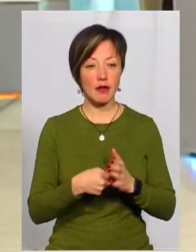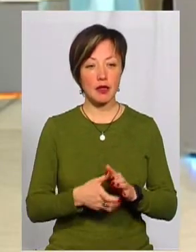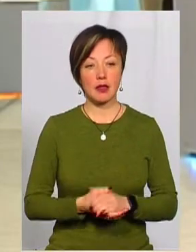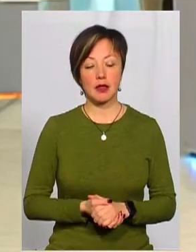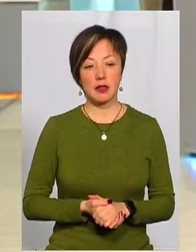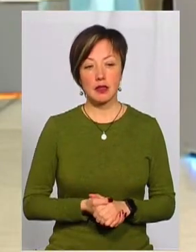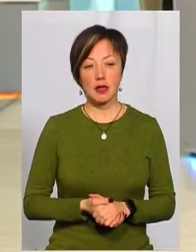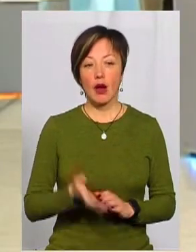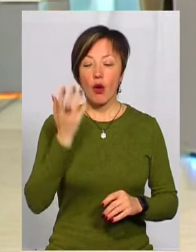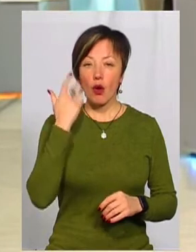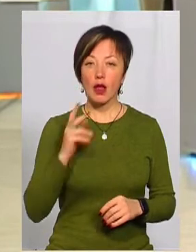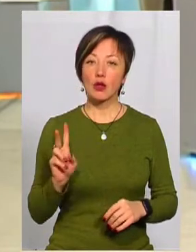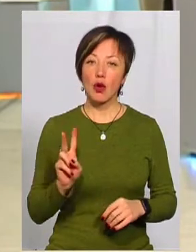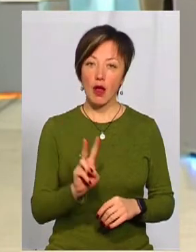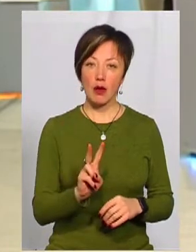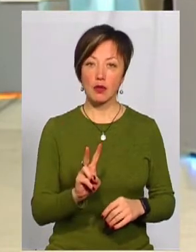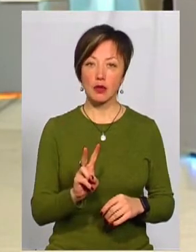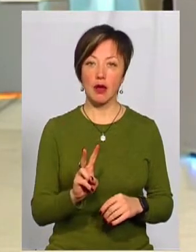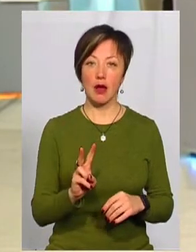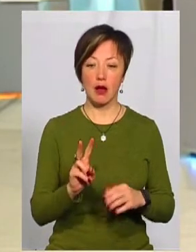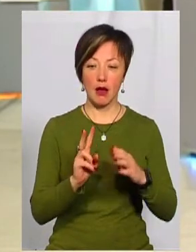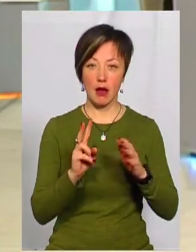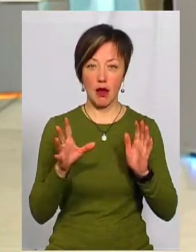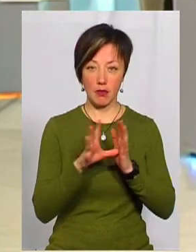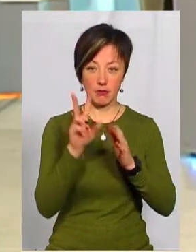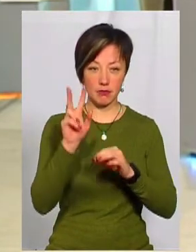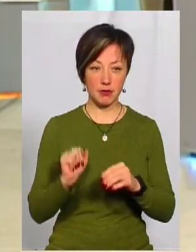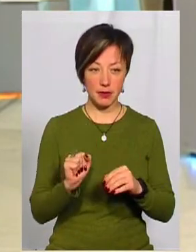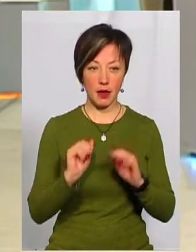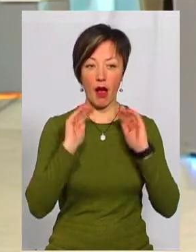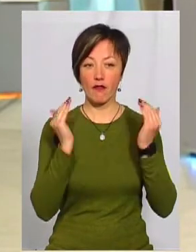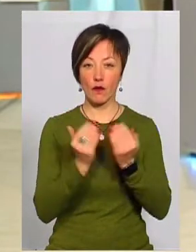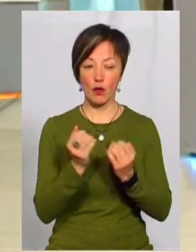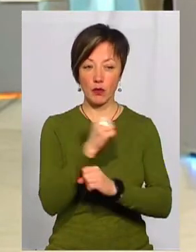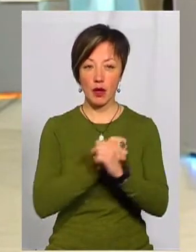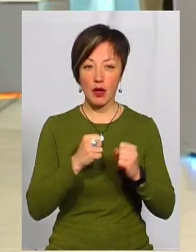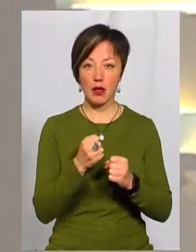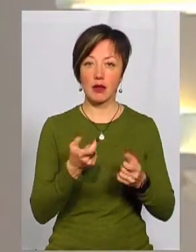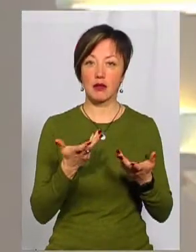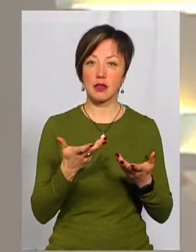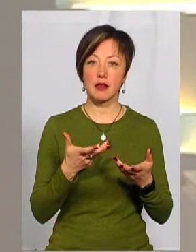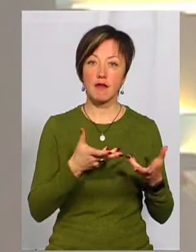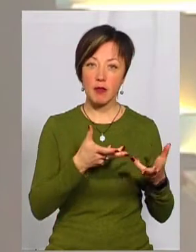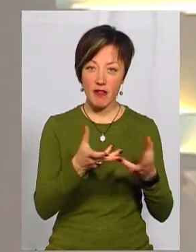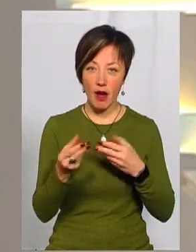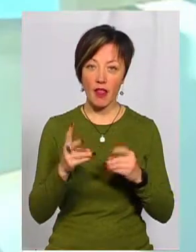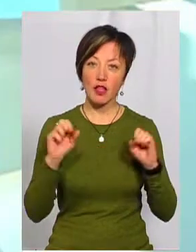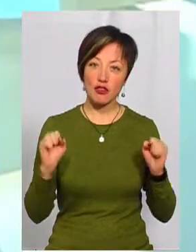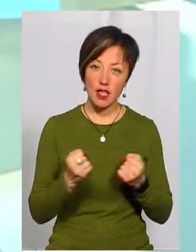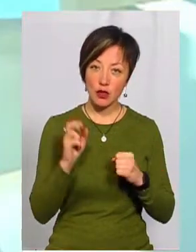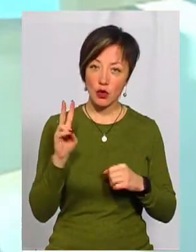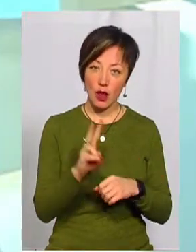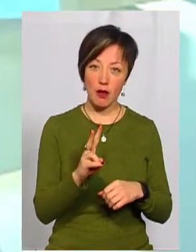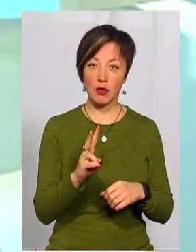от коли тролейбус йде на автономному ходу, це позначається на його швидкості, на температурі повітря в салоні?